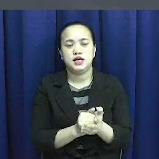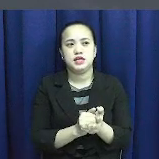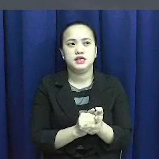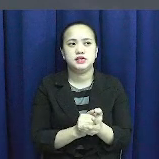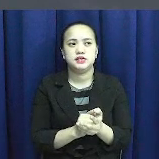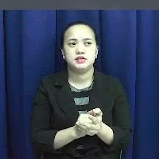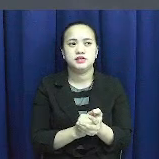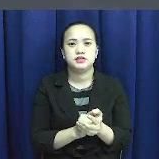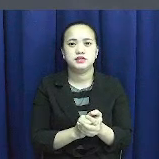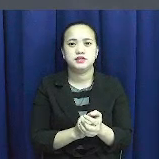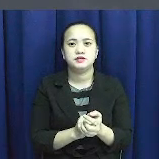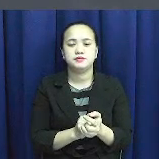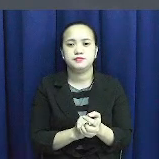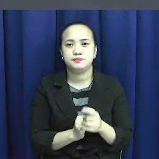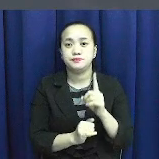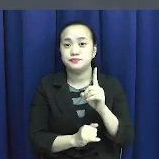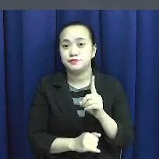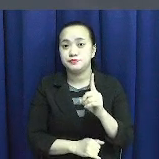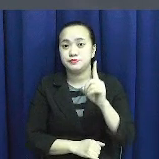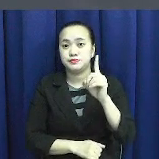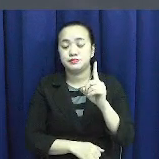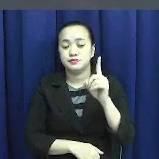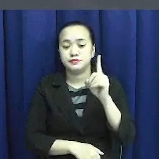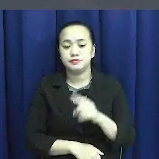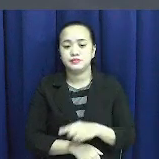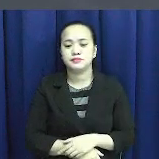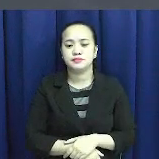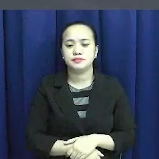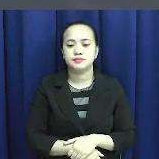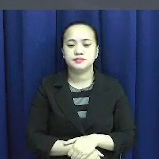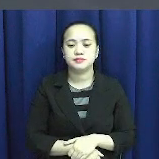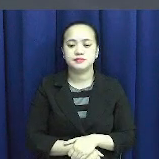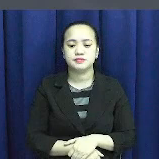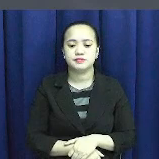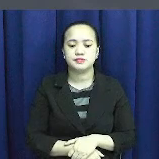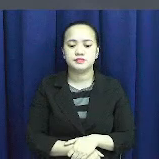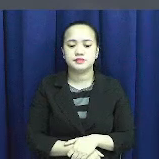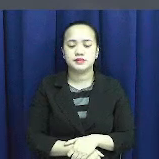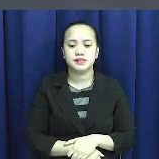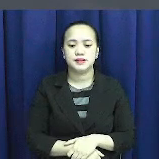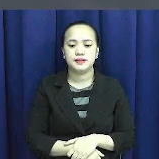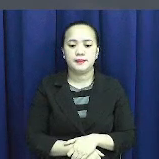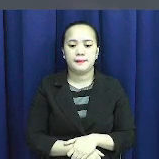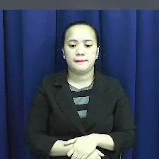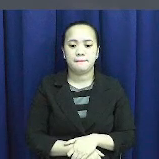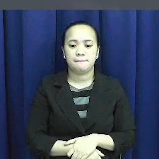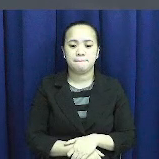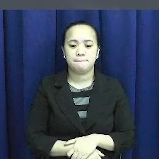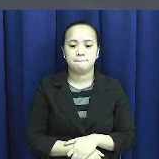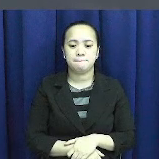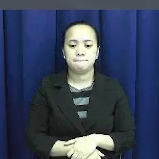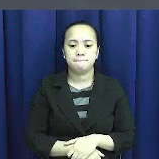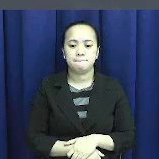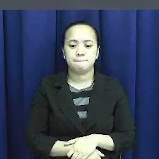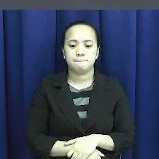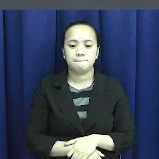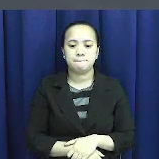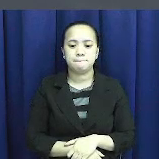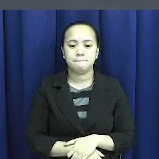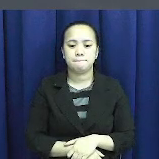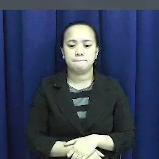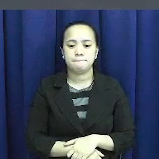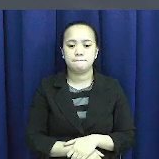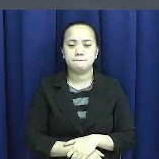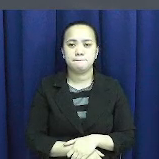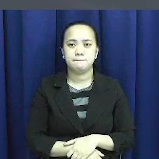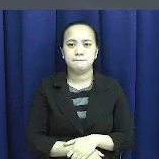may offer both gifts and sacrifices for sins." Now, sabi ng